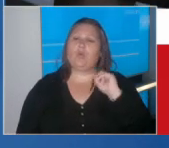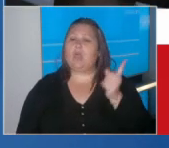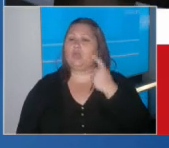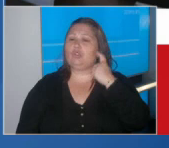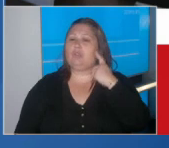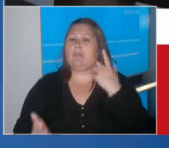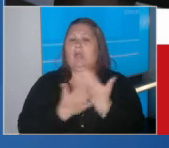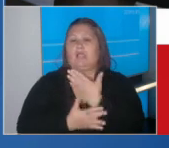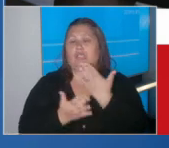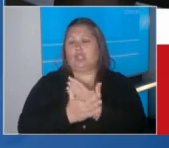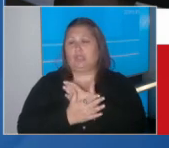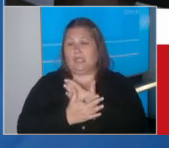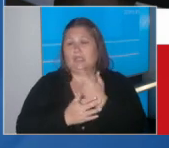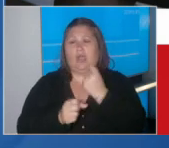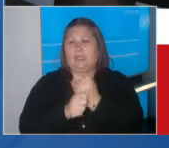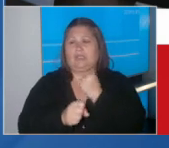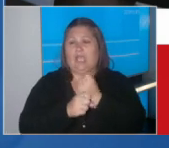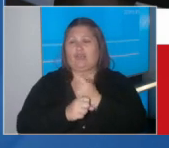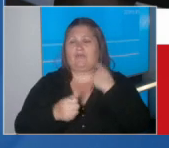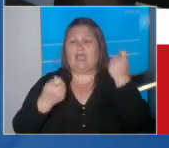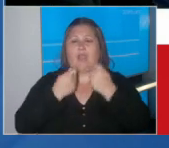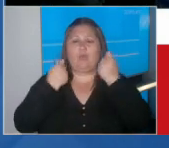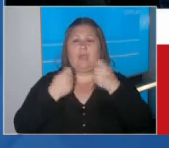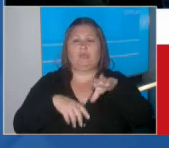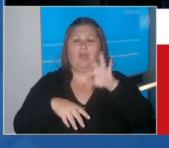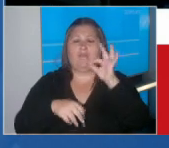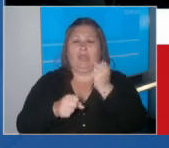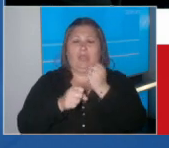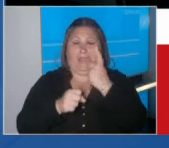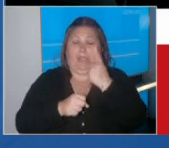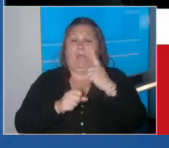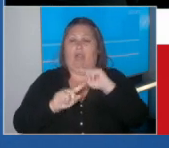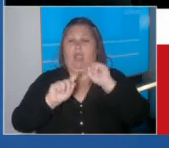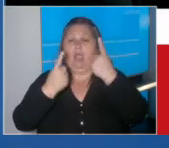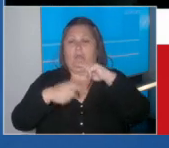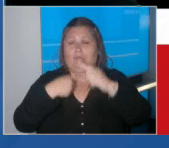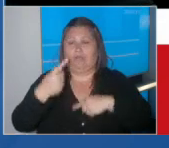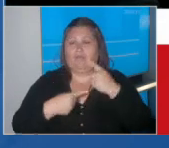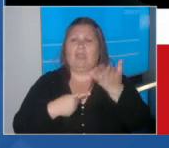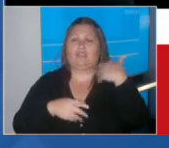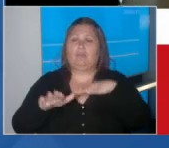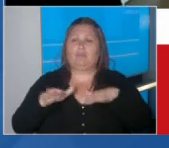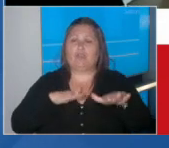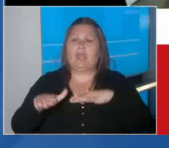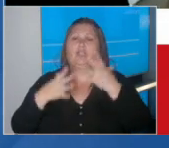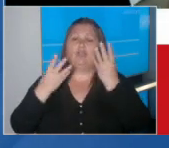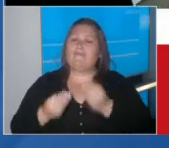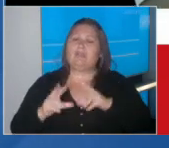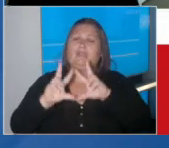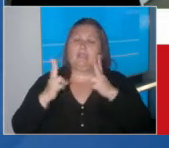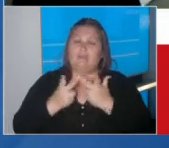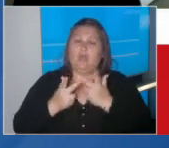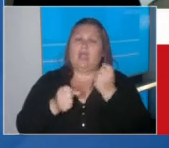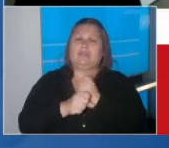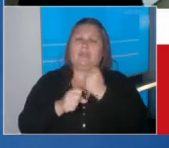חדשות, אני לא אעשה עכשיו תעמולת בחירות ואגיד מה קרה בשנה אחת, אבל באמת הייתה פה ממשלה שעבדה לטובת הציבור,